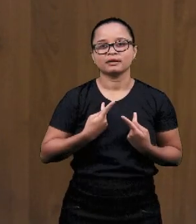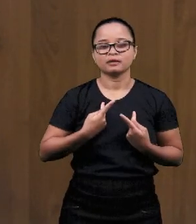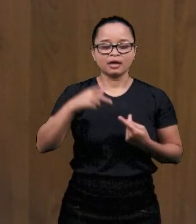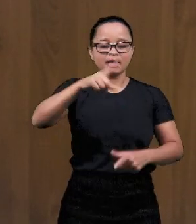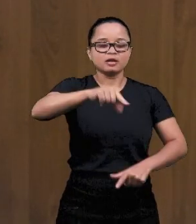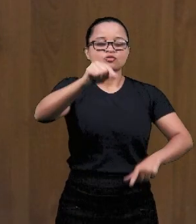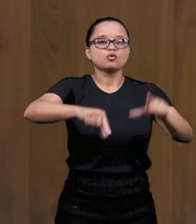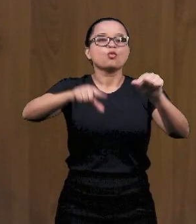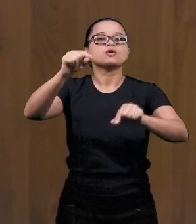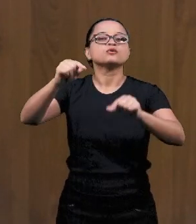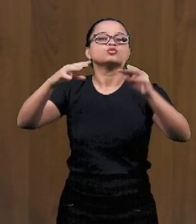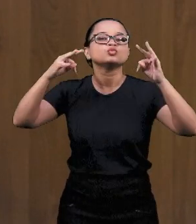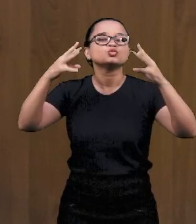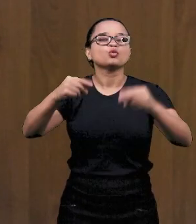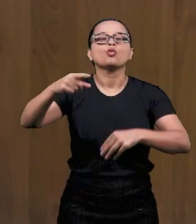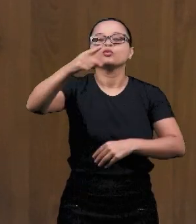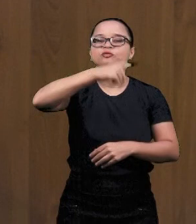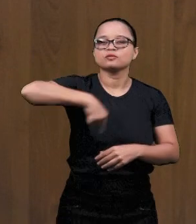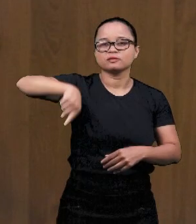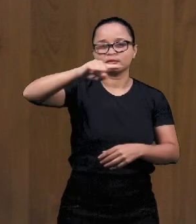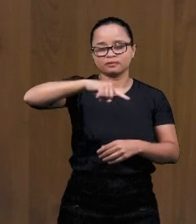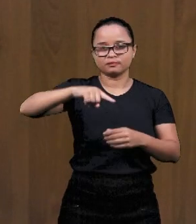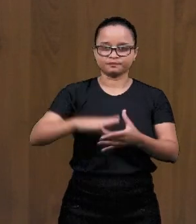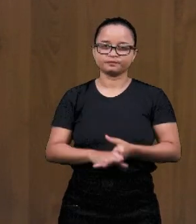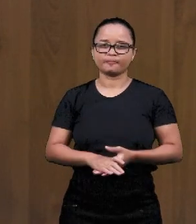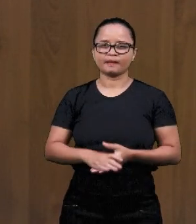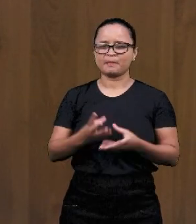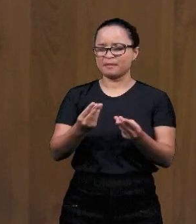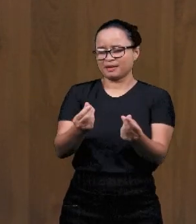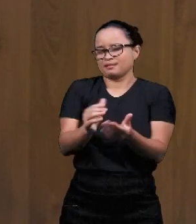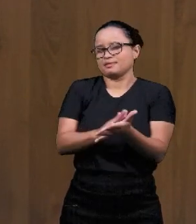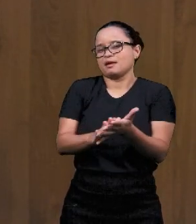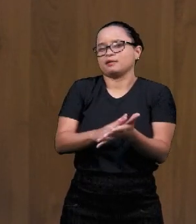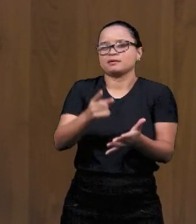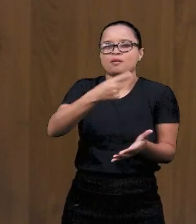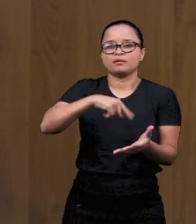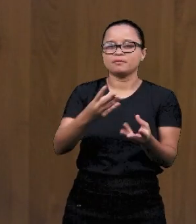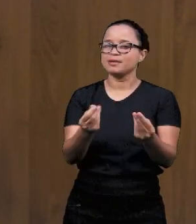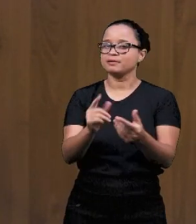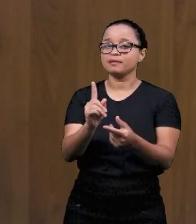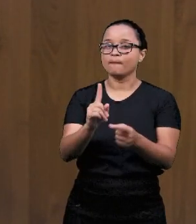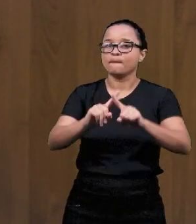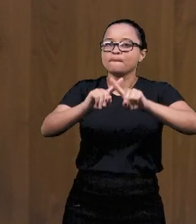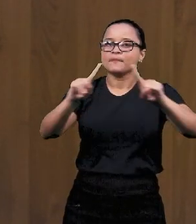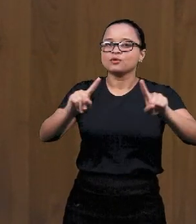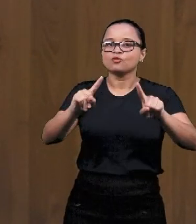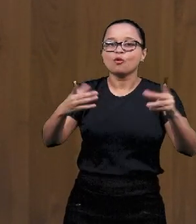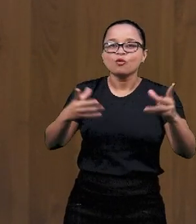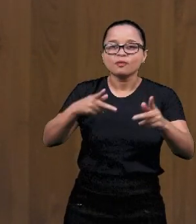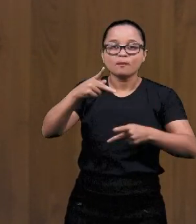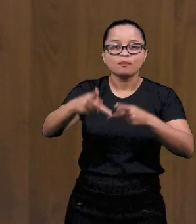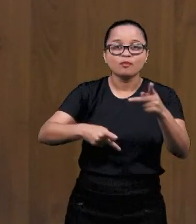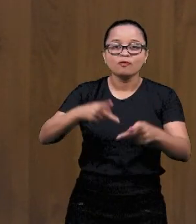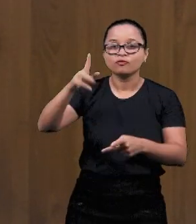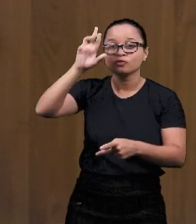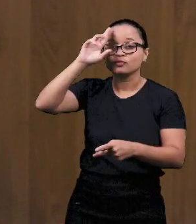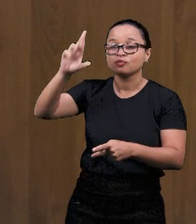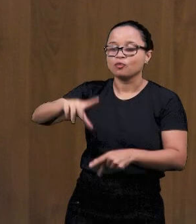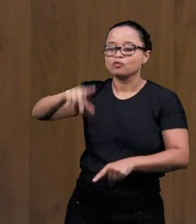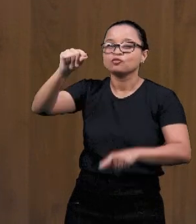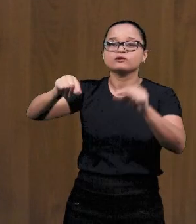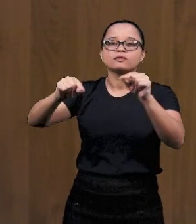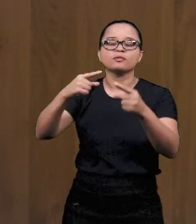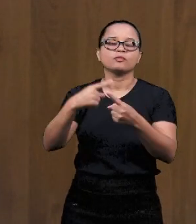il a choisi à nous tous, même sans mériter. Aujourd'hui, nous sommes des peuples élus du Seigneur. Il nous a aimés de